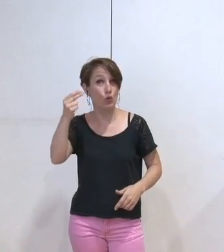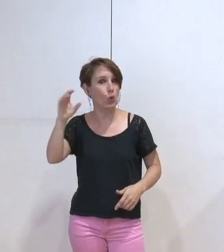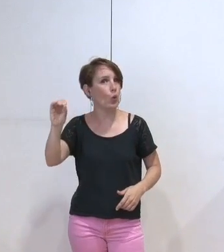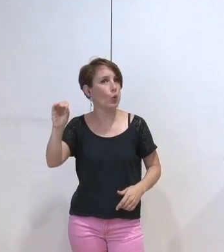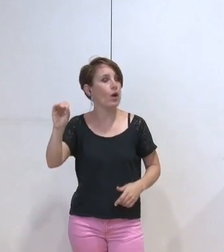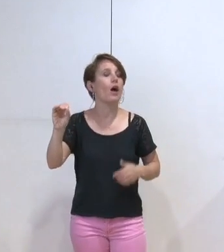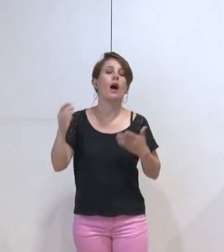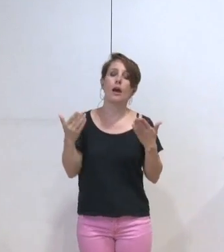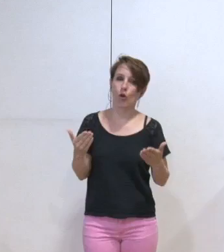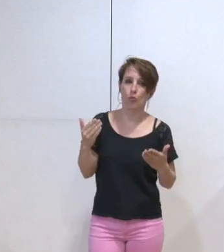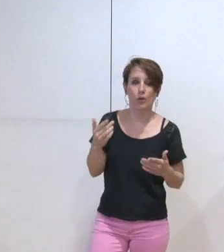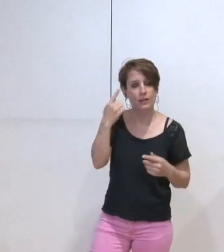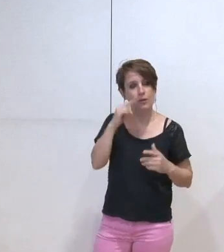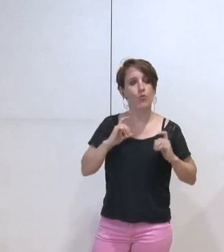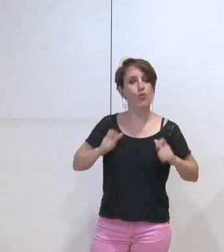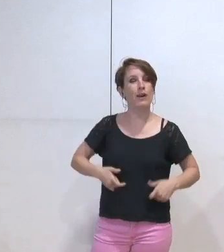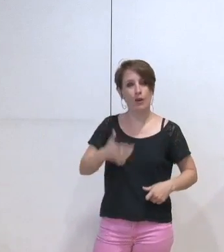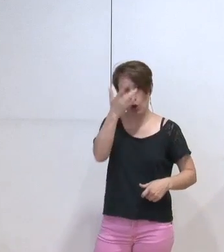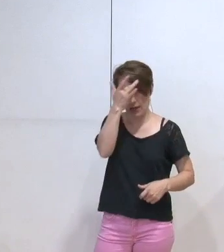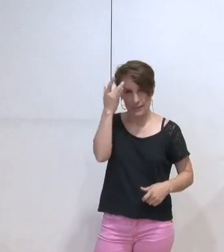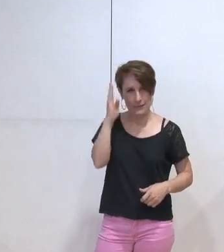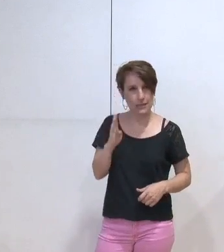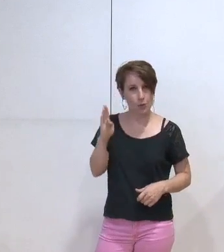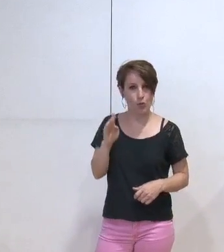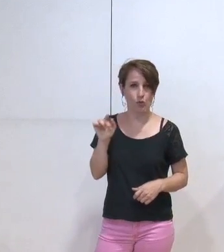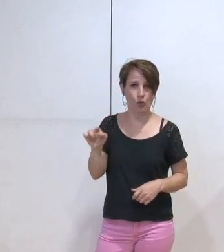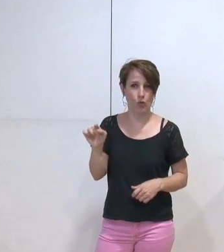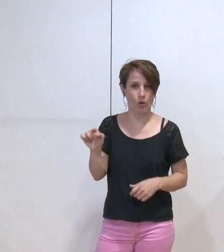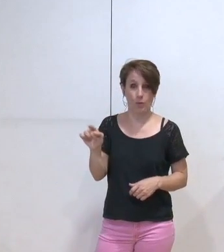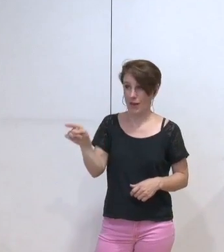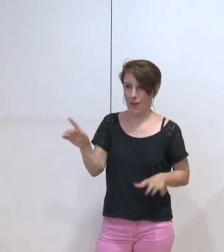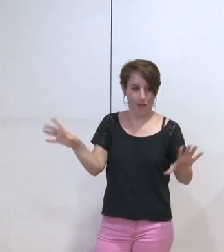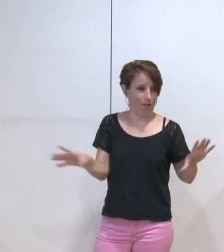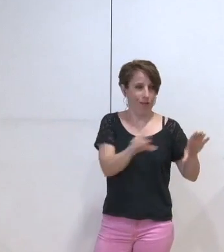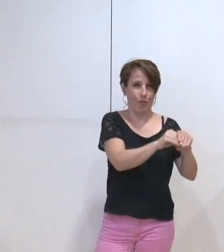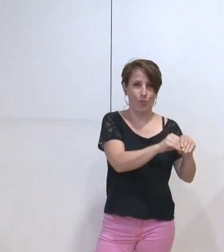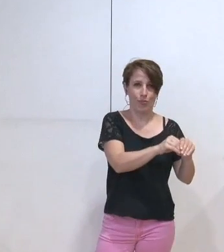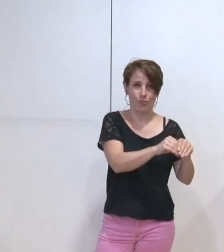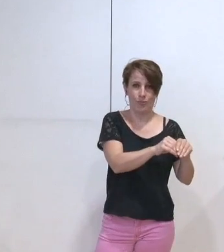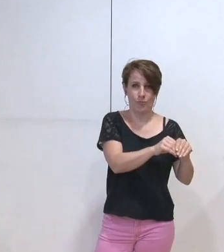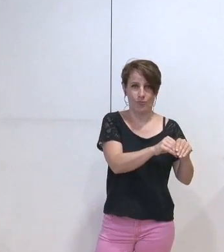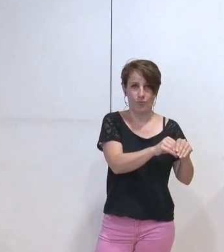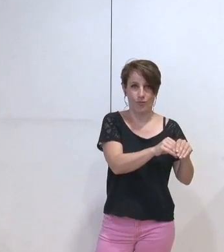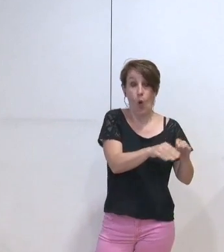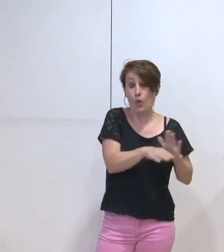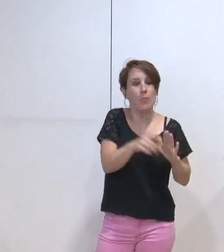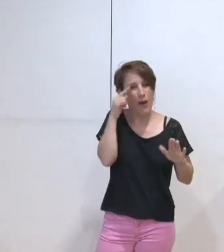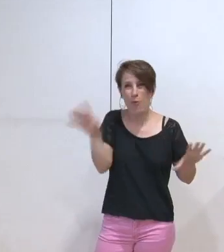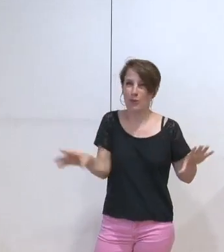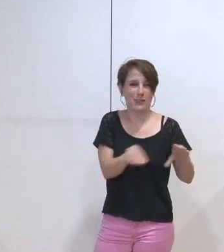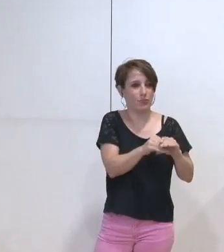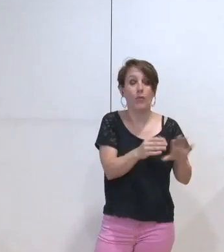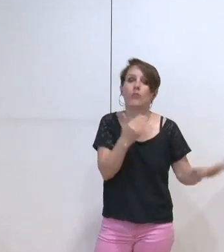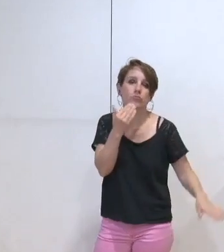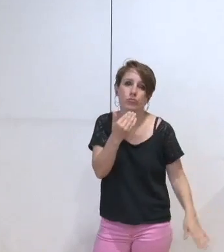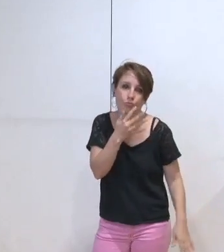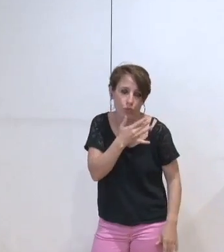de documents et cette école n'a pas pu être intégrée au au processus tel que nous l'avions imaginé au début euh et donc